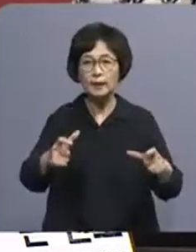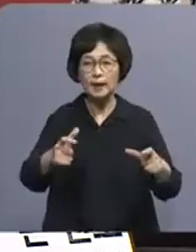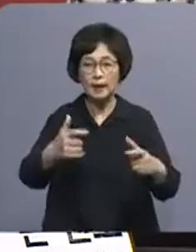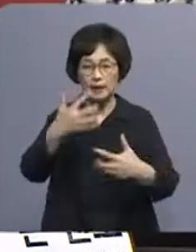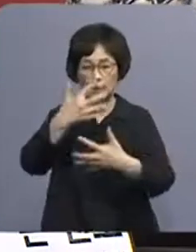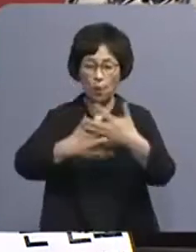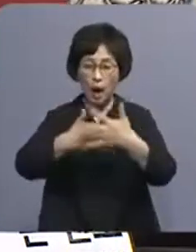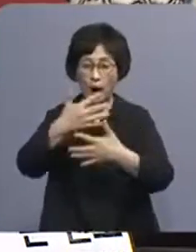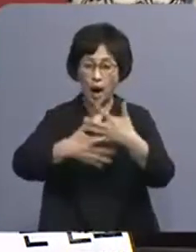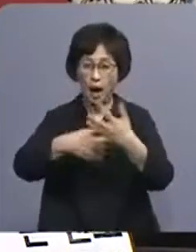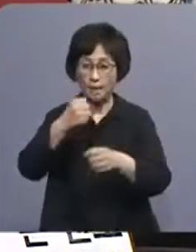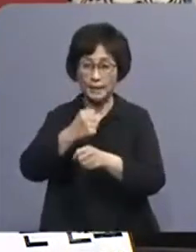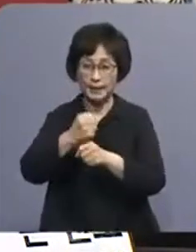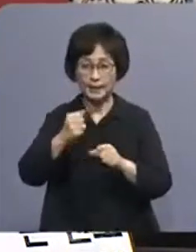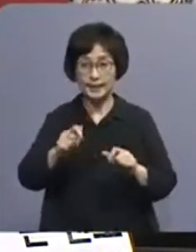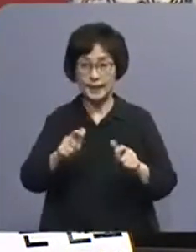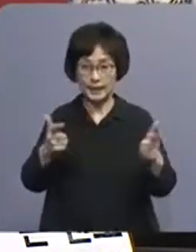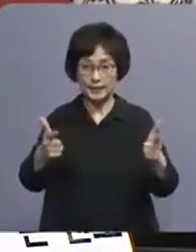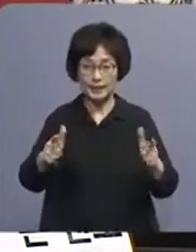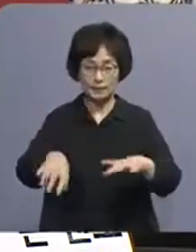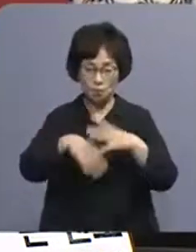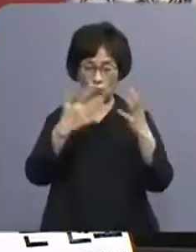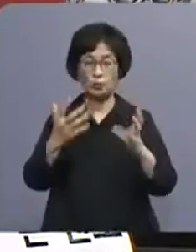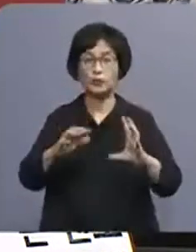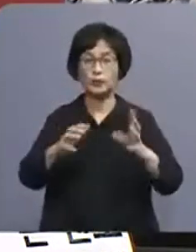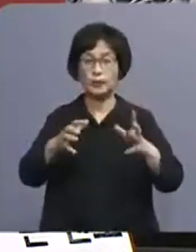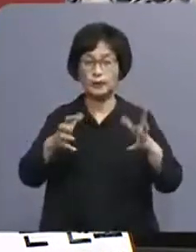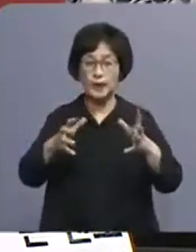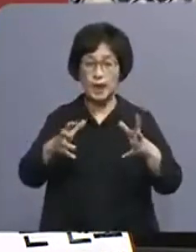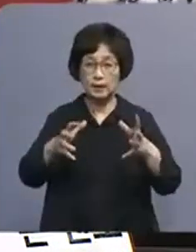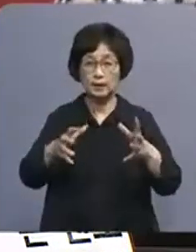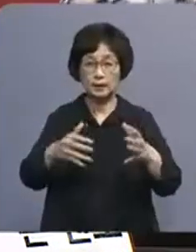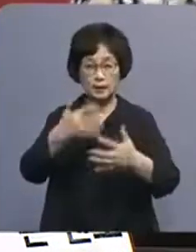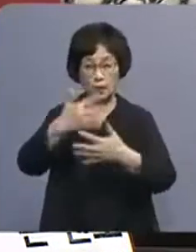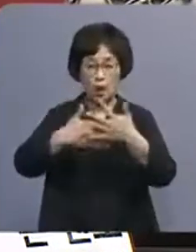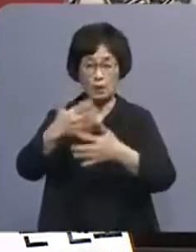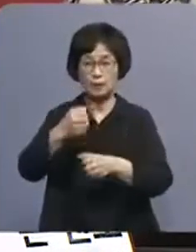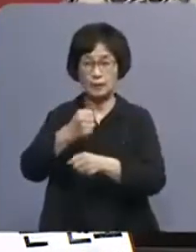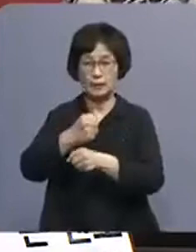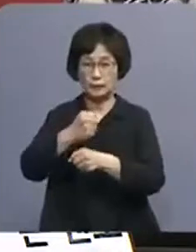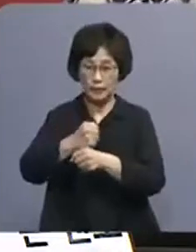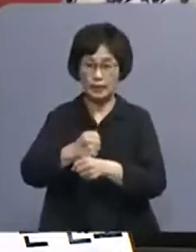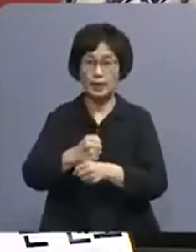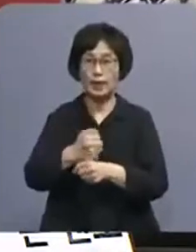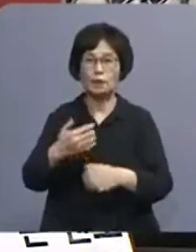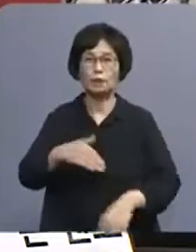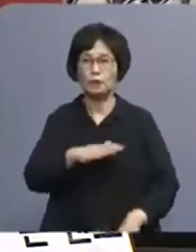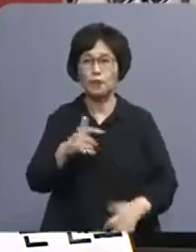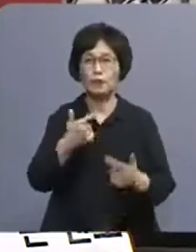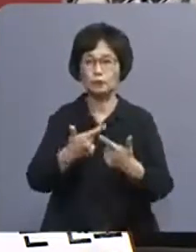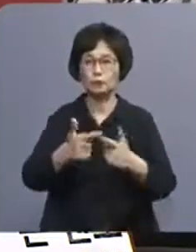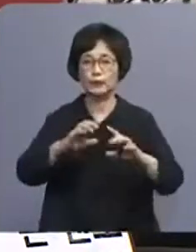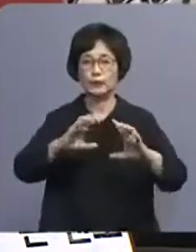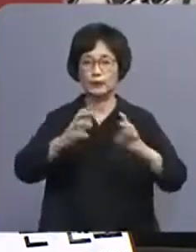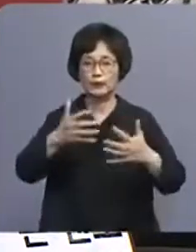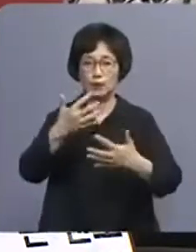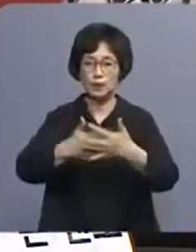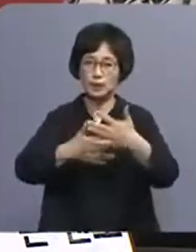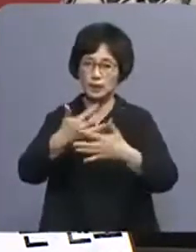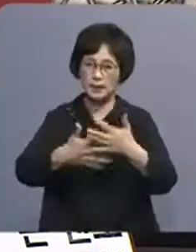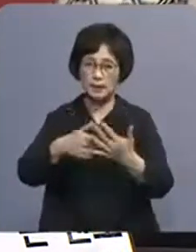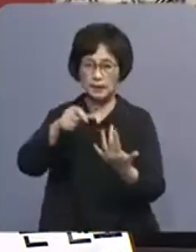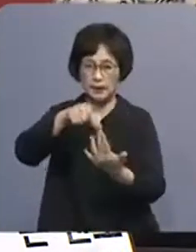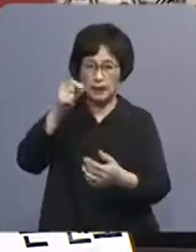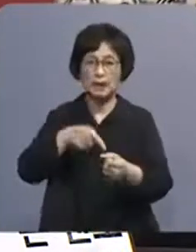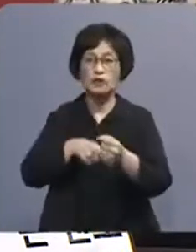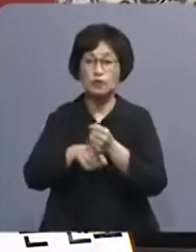Busan here is central to a large part of the world. We don't make our movies for any one region.